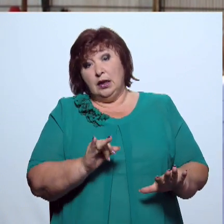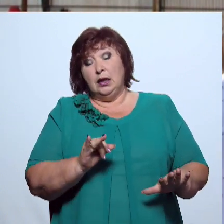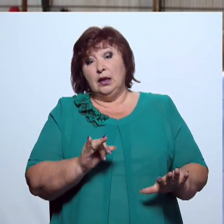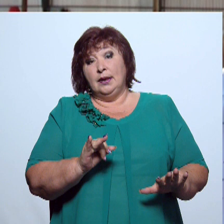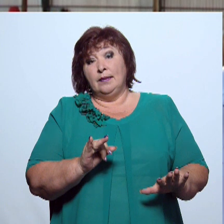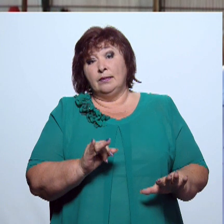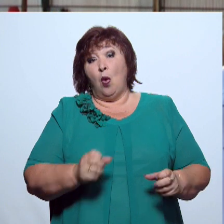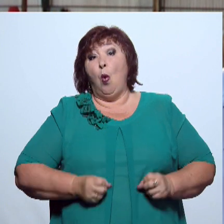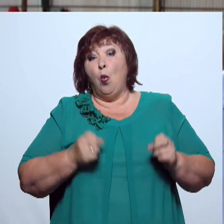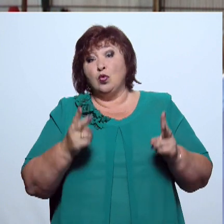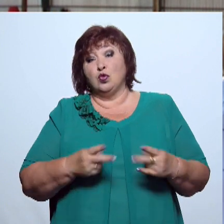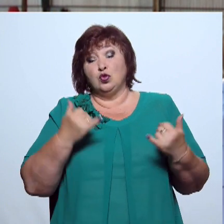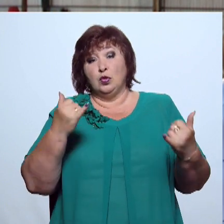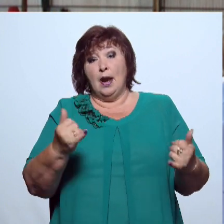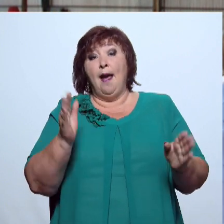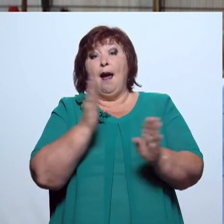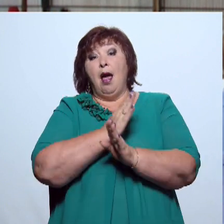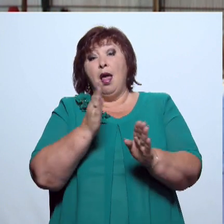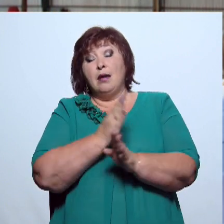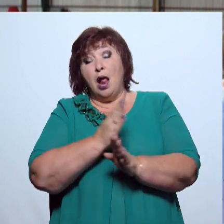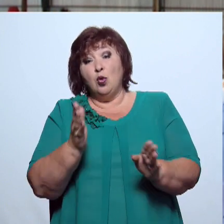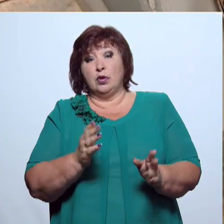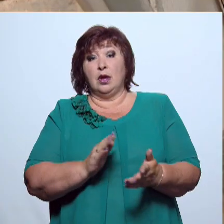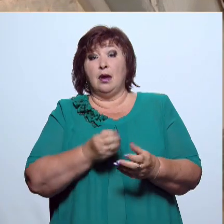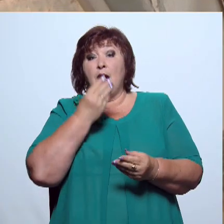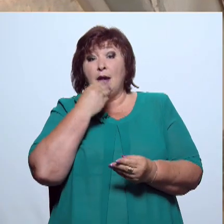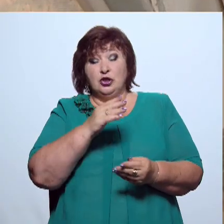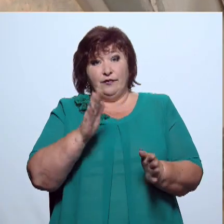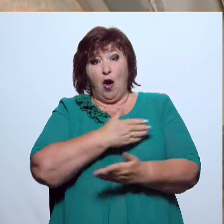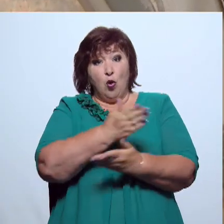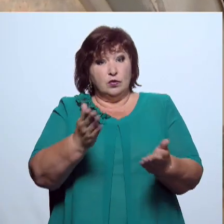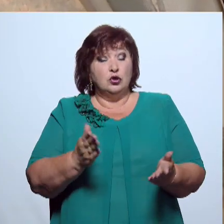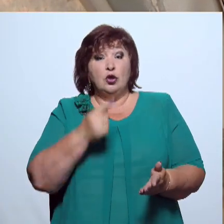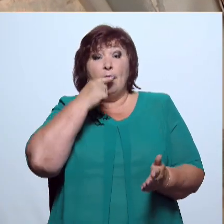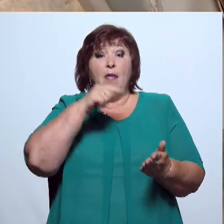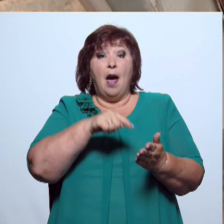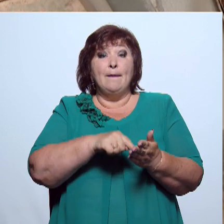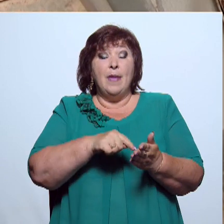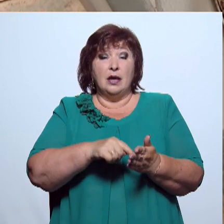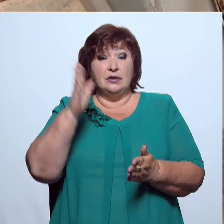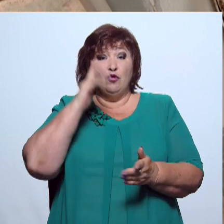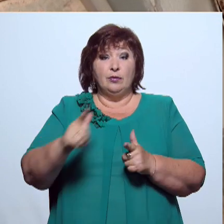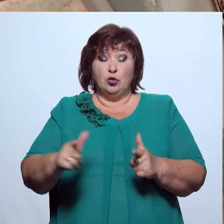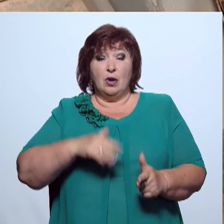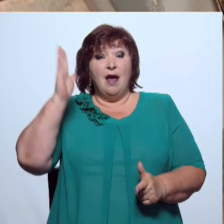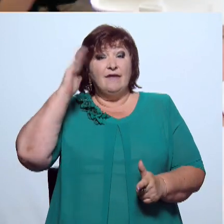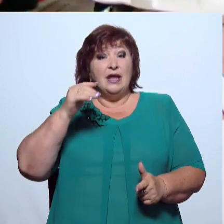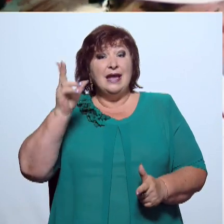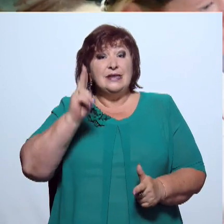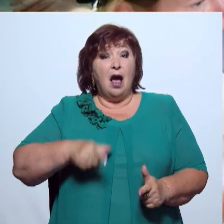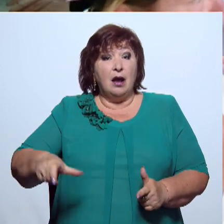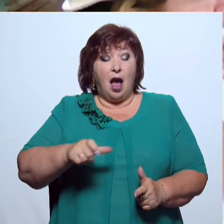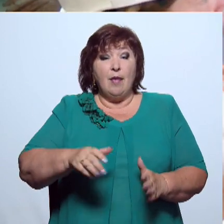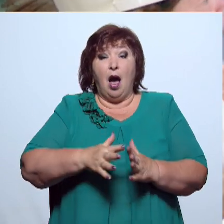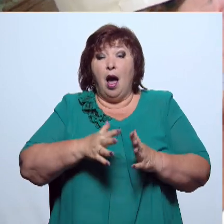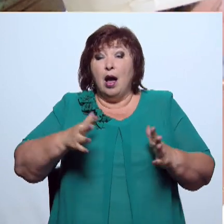степени угрозу для экологии и для качества окружающей среды. Чтобы попасть на станцию водоподготовки, вода из Камы проделывает огромный